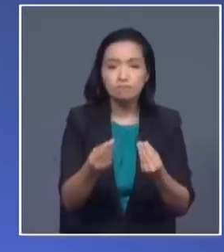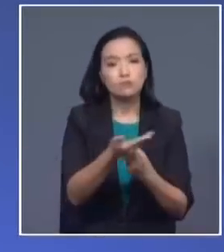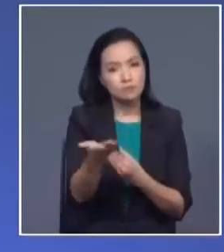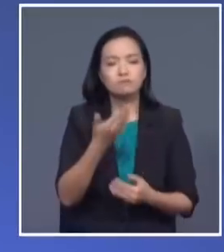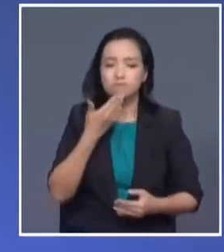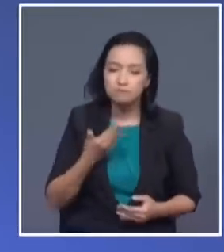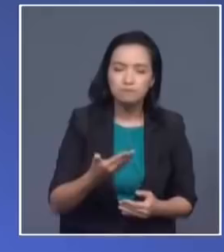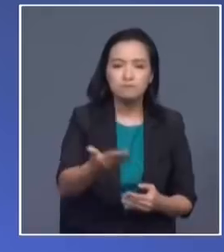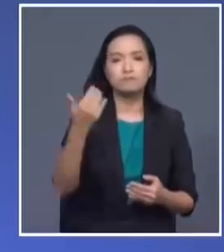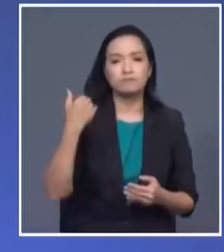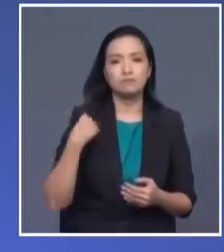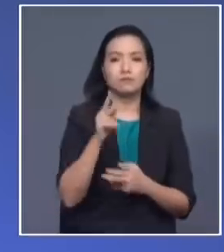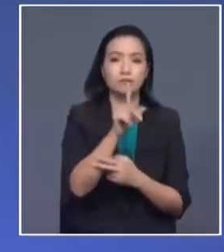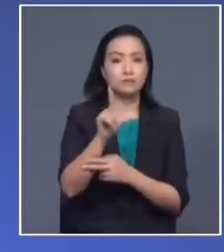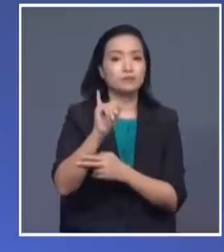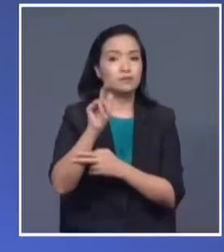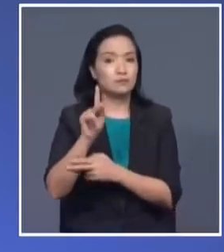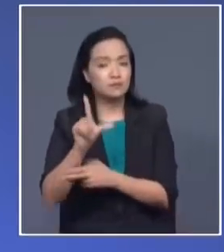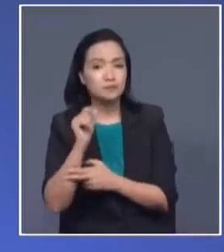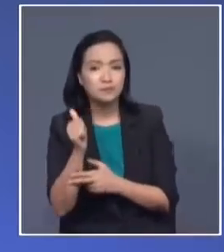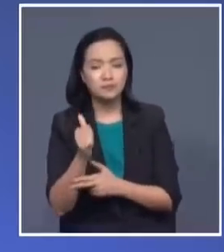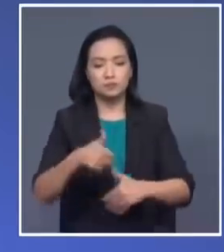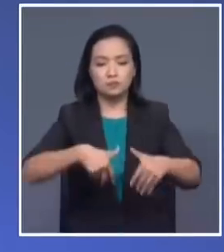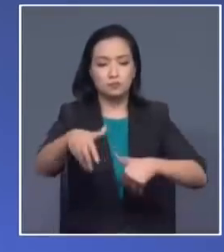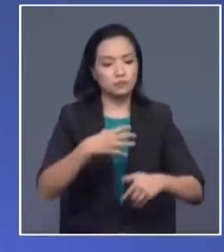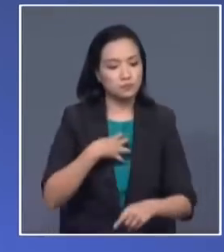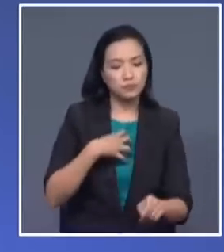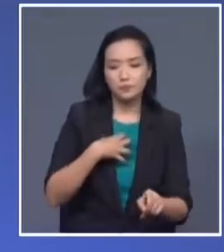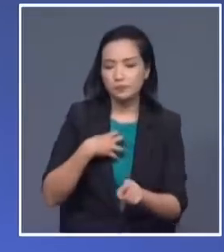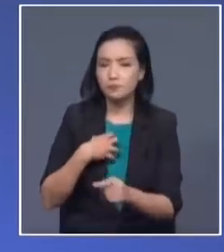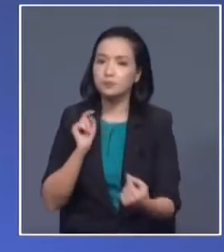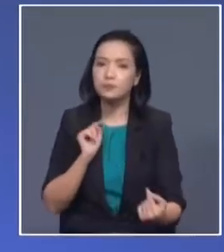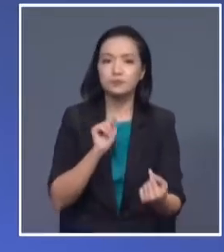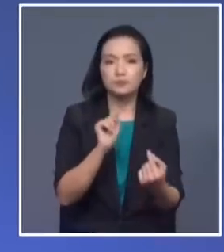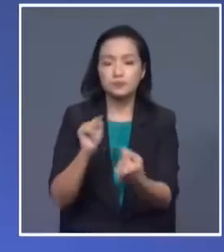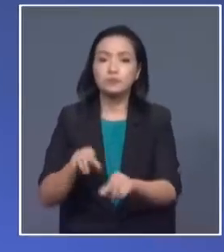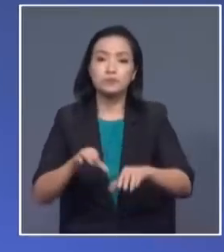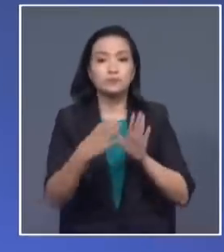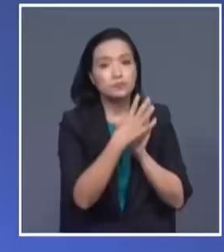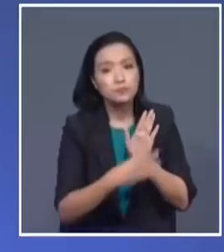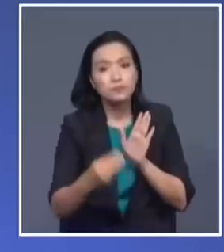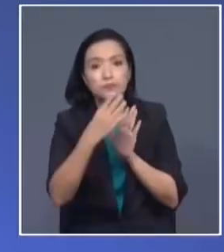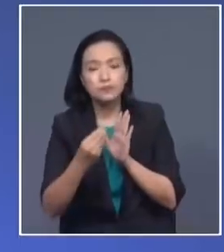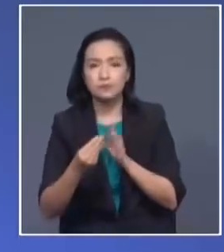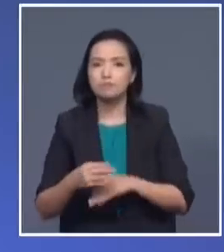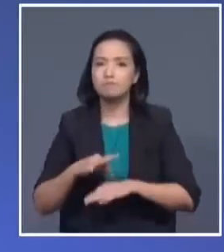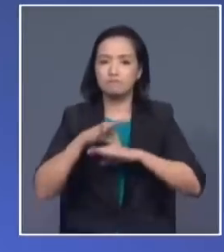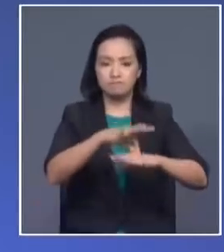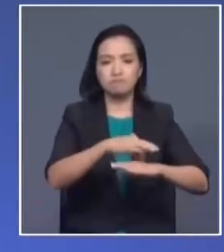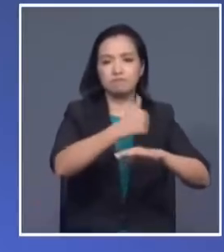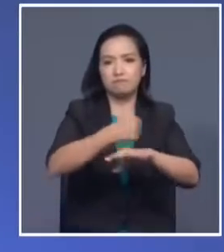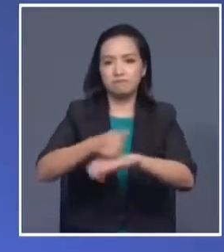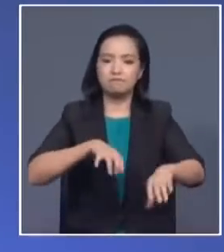ยั่งยืนให้เกิดขึ้นเพื่อตอบสนองความต้องการของประชาชนในแต่ละพื้นที่ได้จัดให้มีการอบรมและแต่งตั้งผู้บริหารจัดการตลาดประช